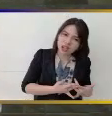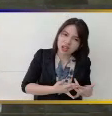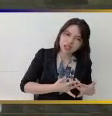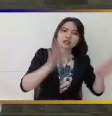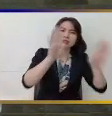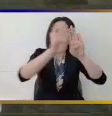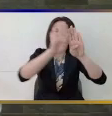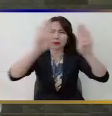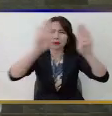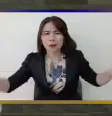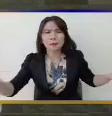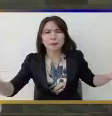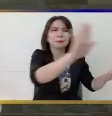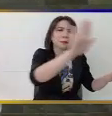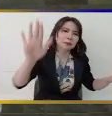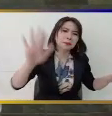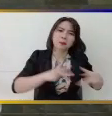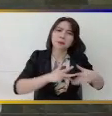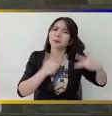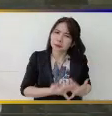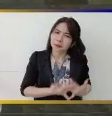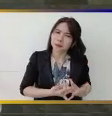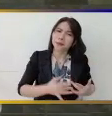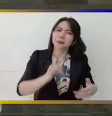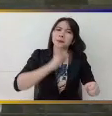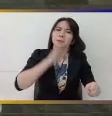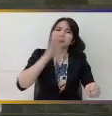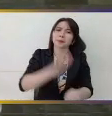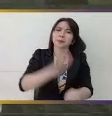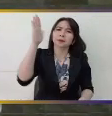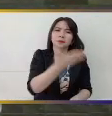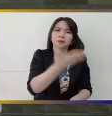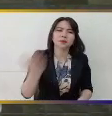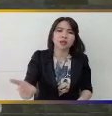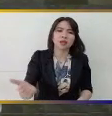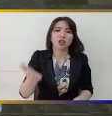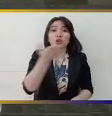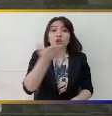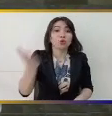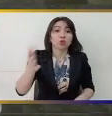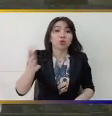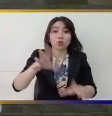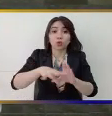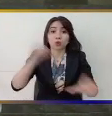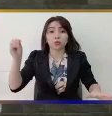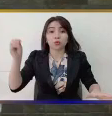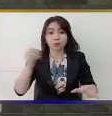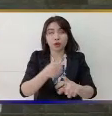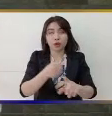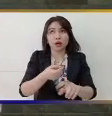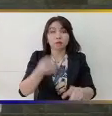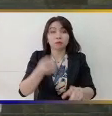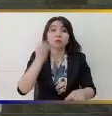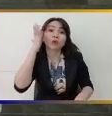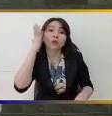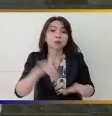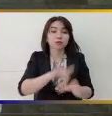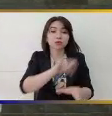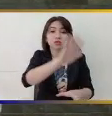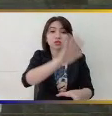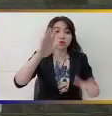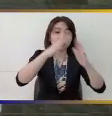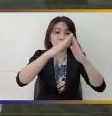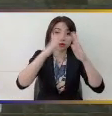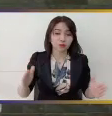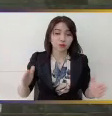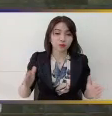this morning and I promise you, you will walk out in this auditorium or lalabas ka dyan sa